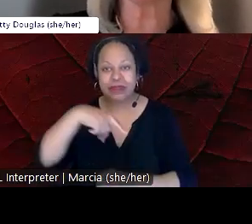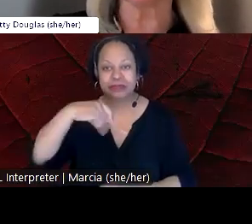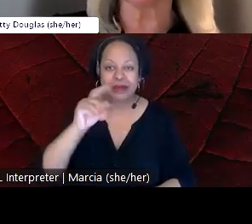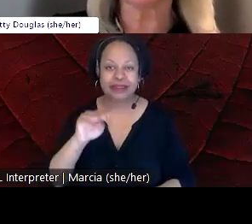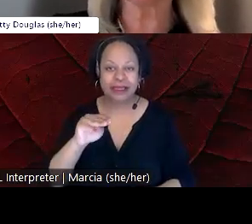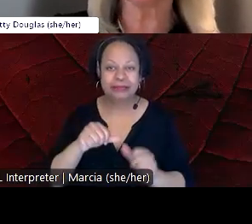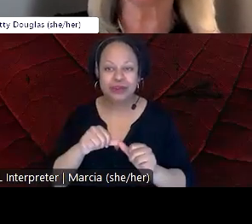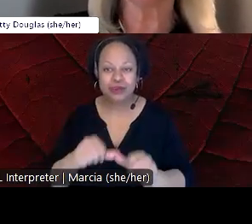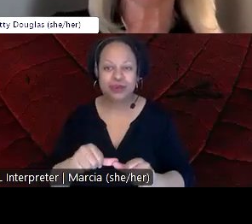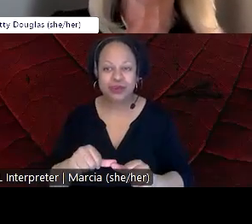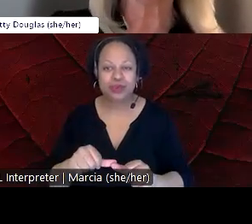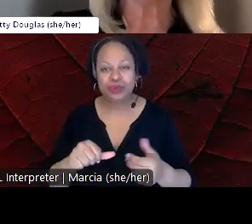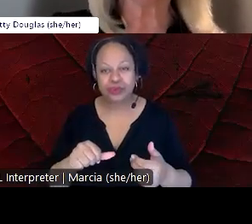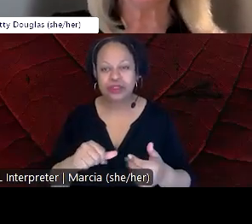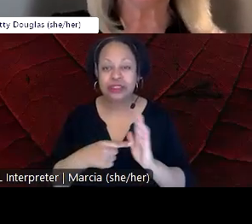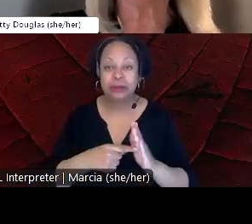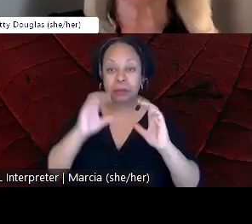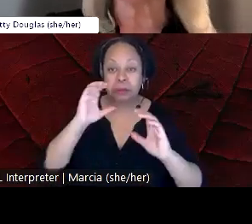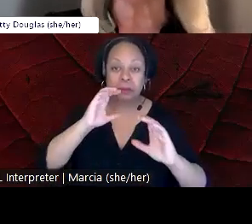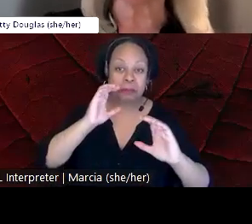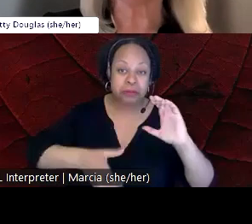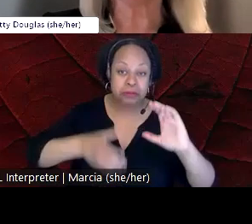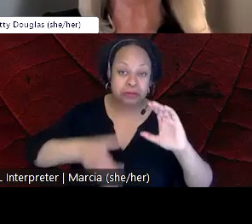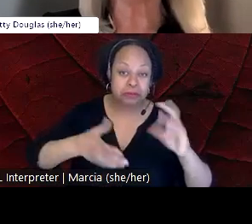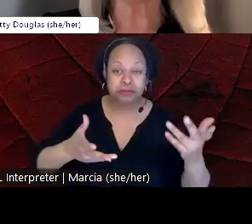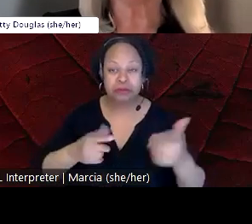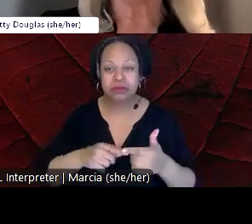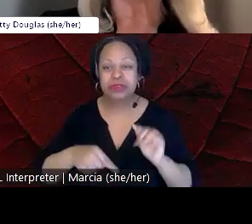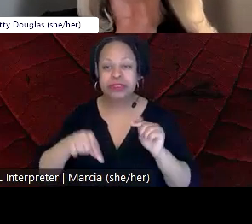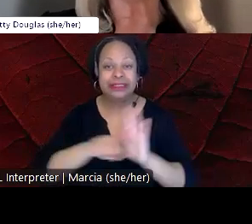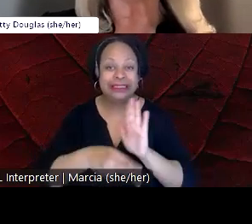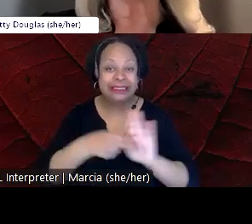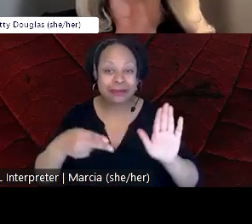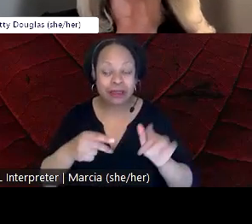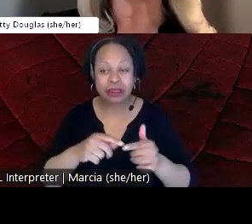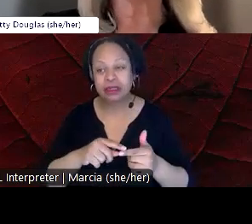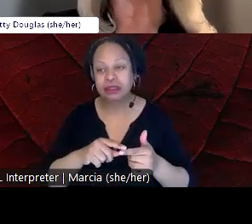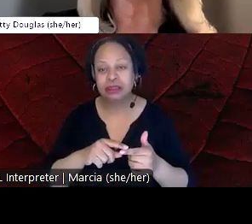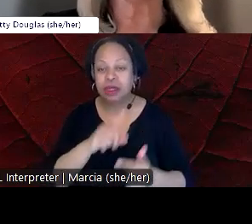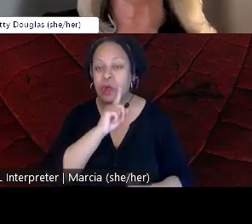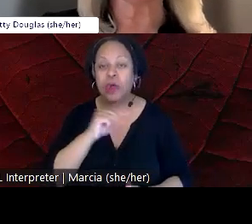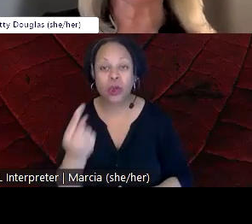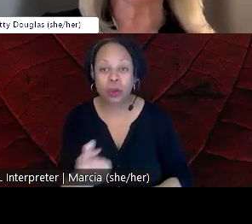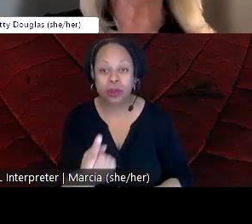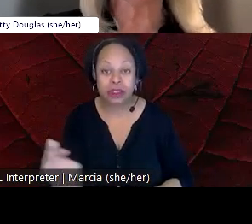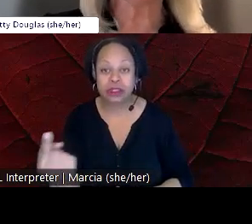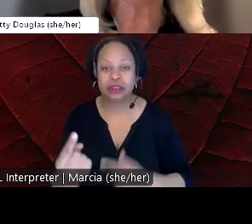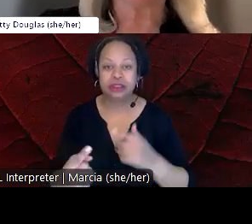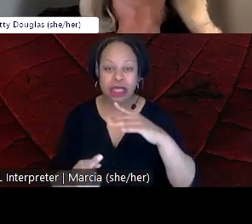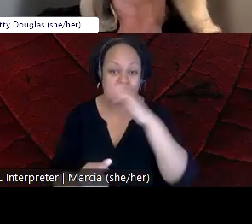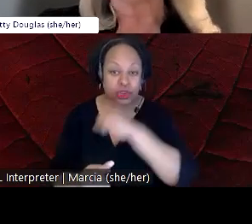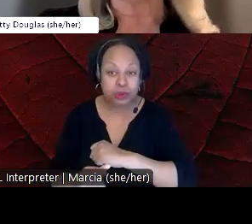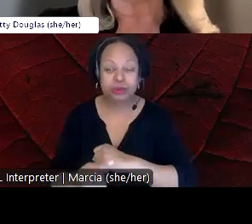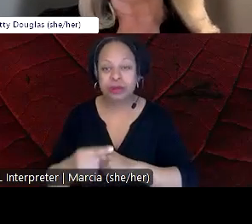pathologie persiste de plusieurs miscommunication, façons, en tant que stigma, we can mauvaise have communication, la loneliness, stigmatisation, il peut y avoir la fear-based solitude, assumptions about donc on behavior, prend